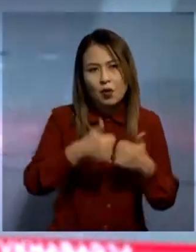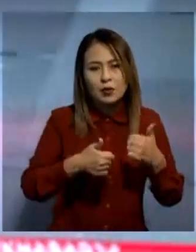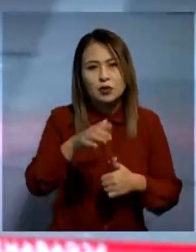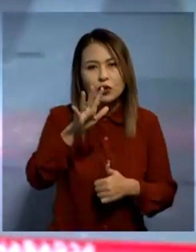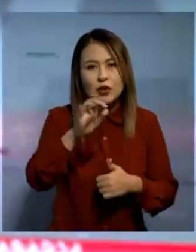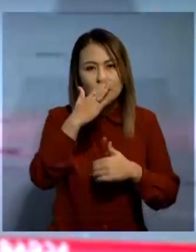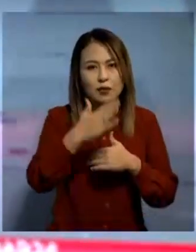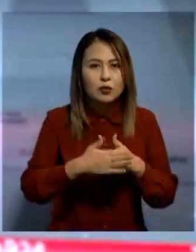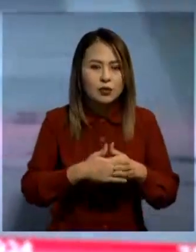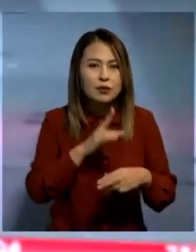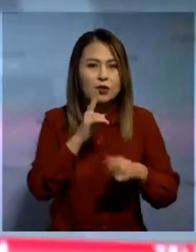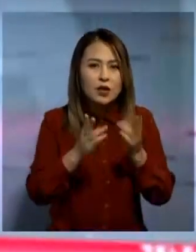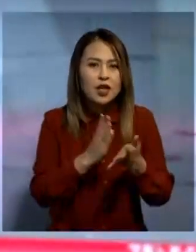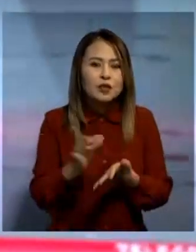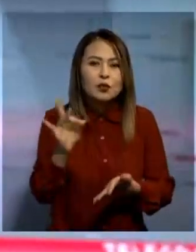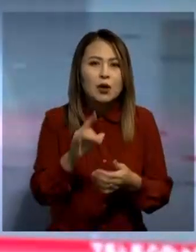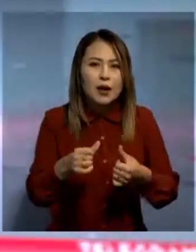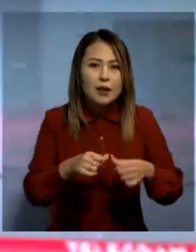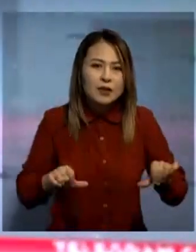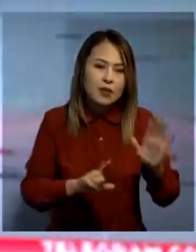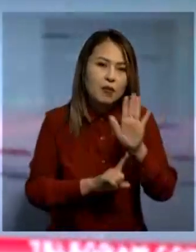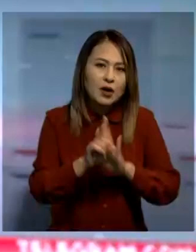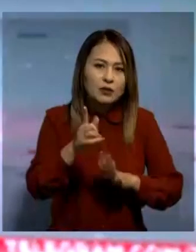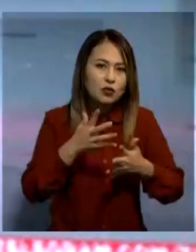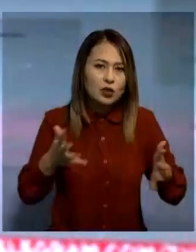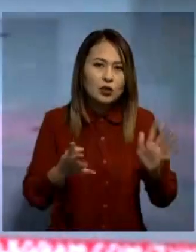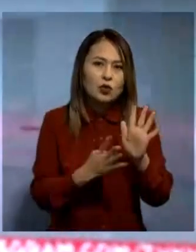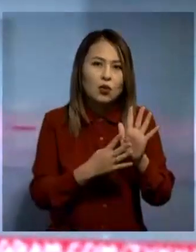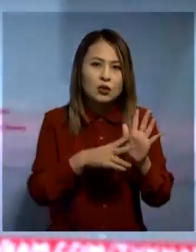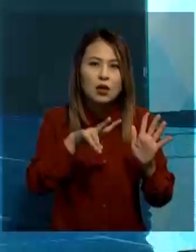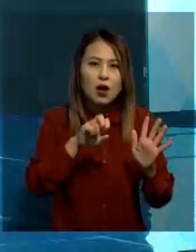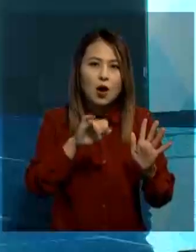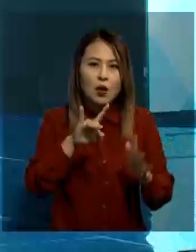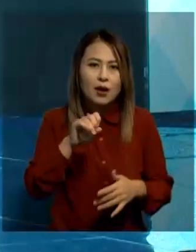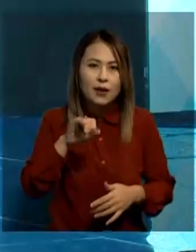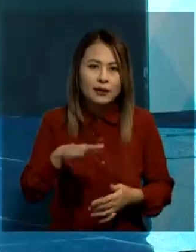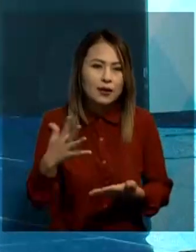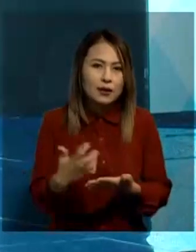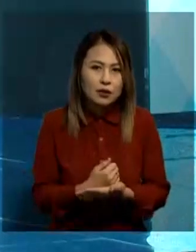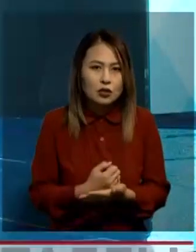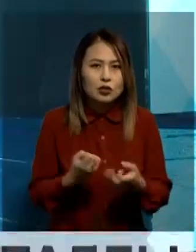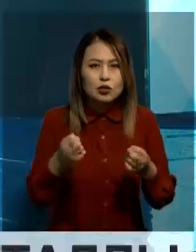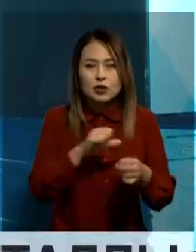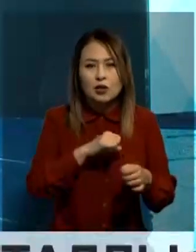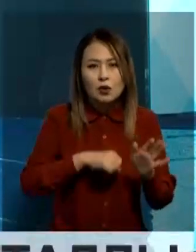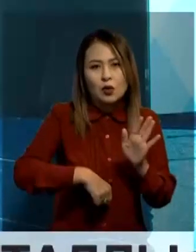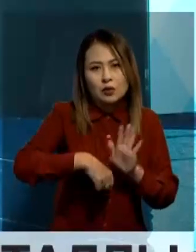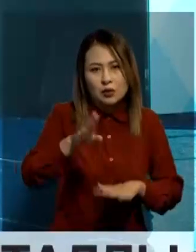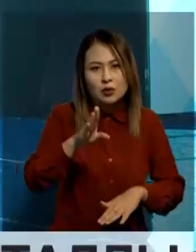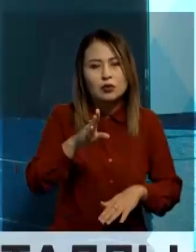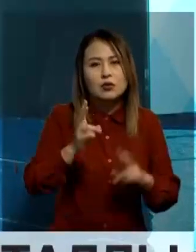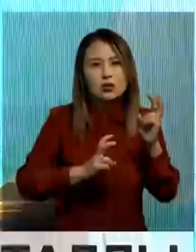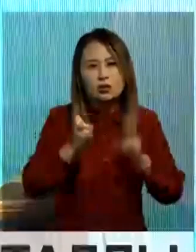байқауға 500-ден астам өтінім келіп түскен. Республикалық комиссия басым түскен 9 лауреатты анықтады. Мамандар үздік еңбек